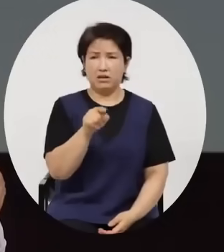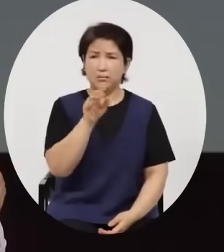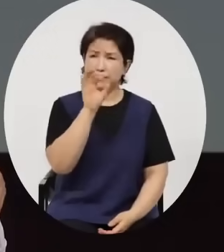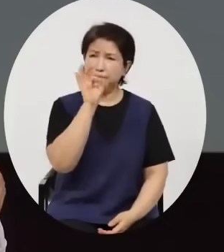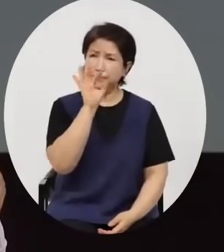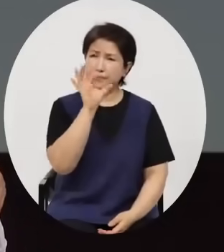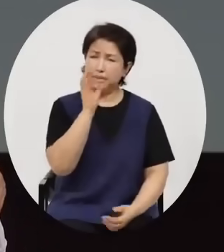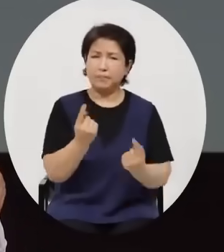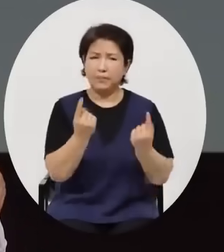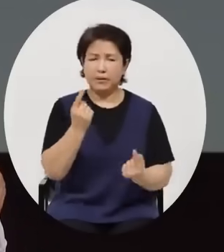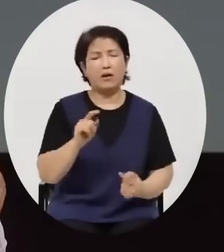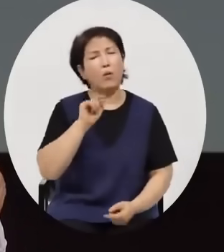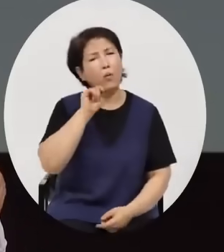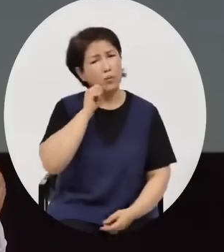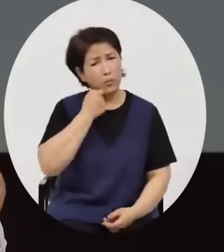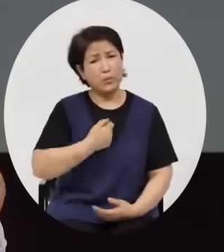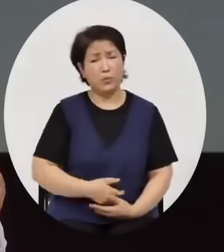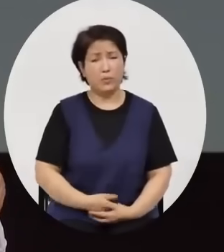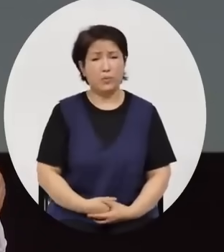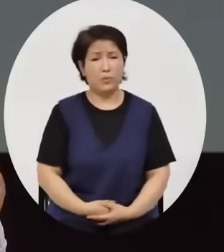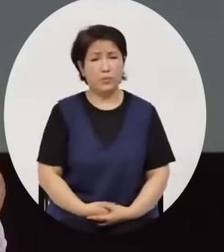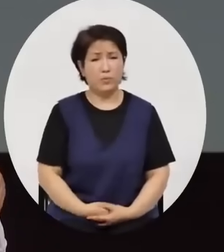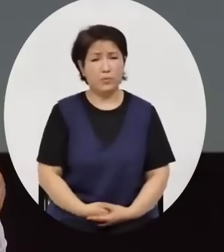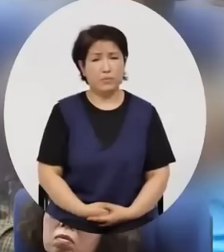건 아니지만 좀 어렵죠.